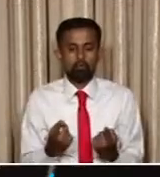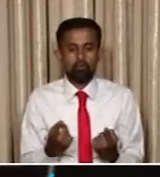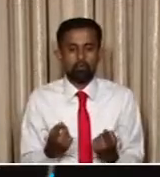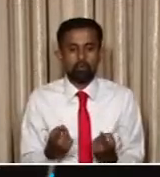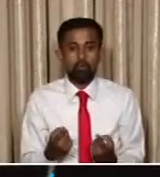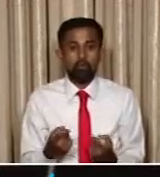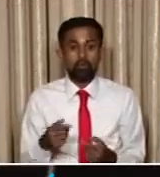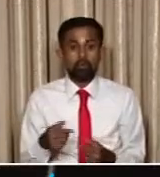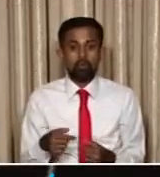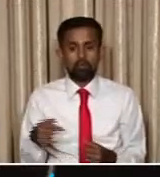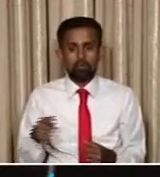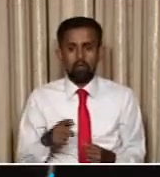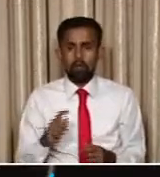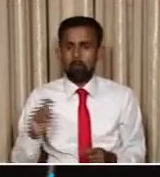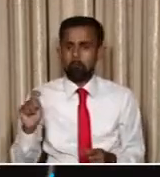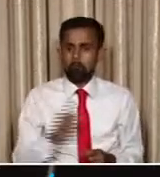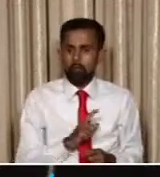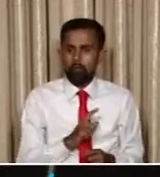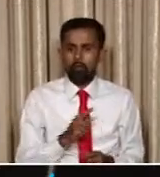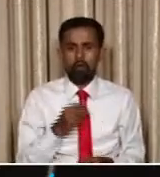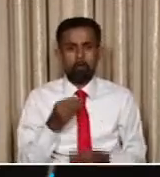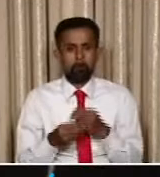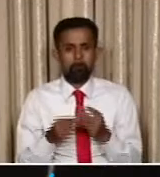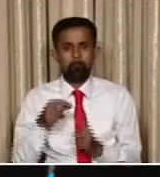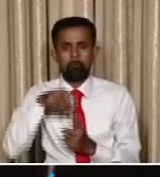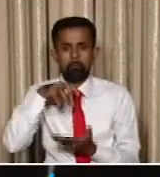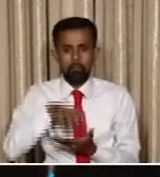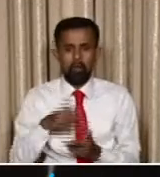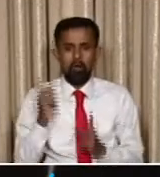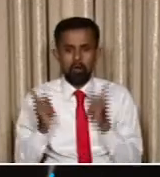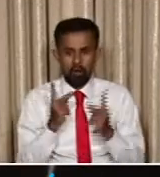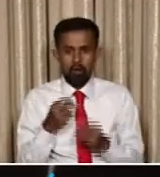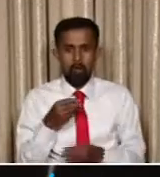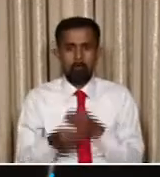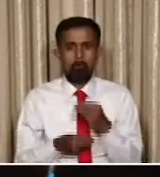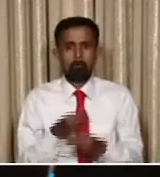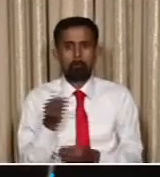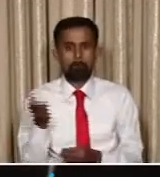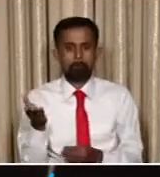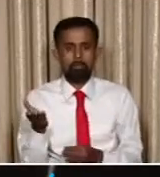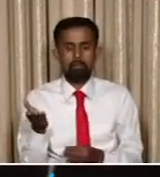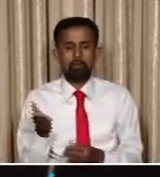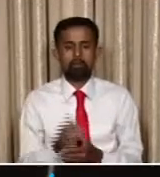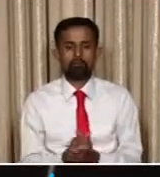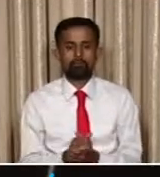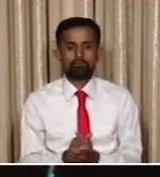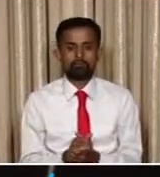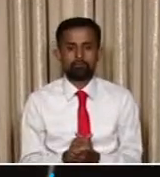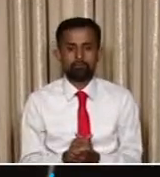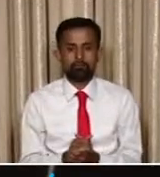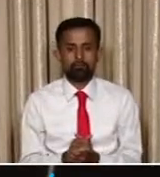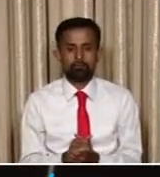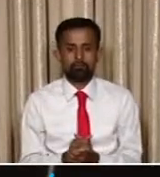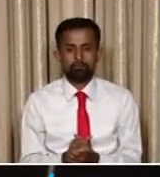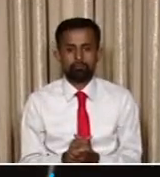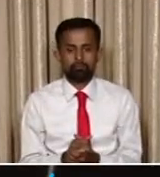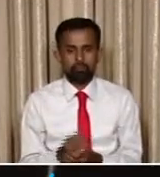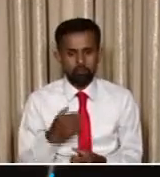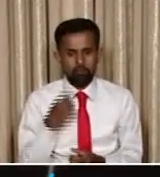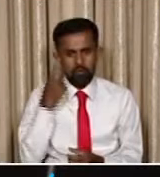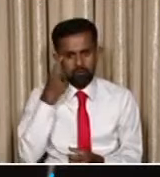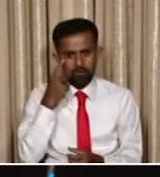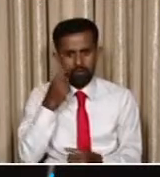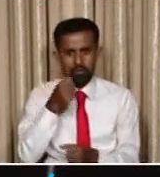ඒගොල්ලන් මේ එදා වේල හම්බ කරගෙන කන පළාත් තියනවා සංචාරය තුලින්. සංචාරක කර්මාන්තව තුලින්. මං හිතන්නේ